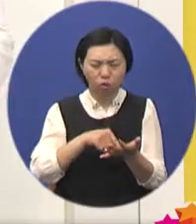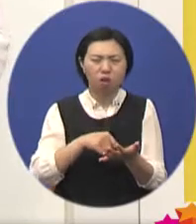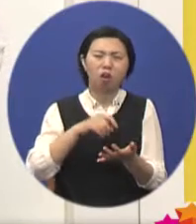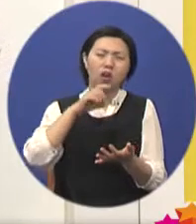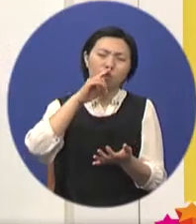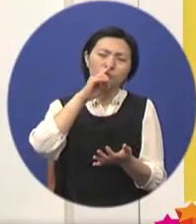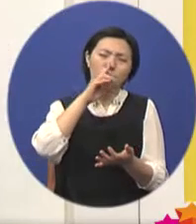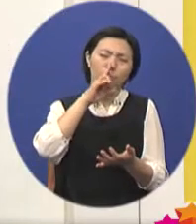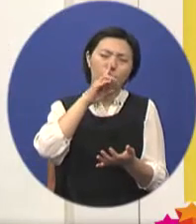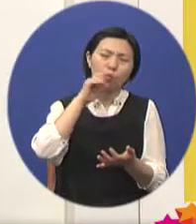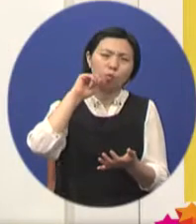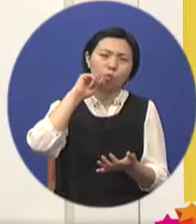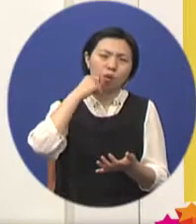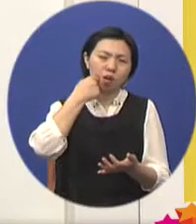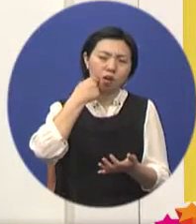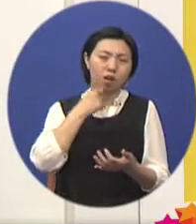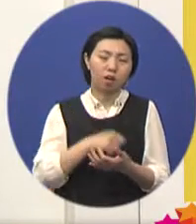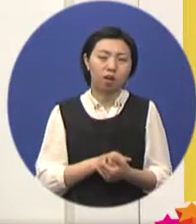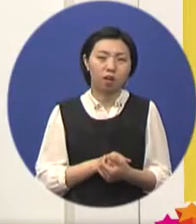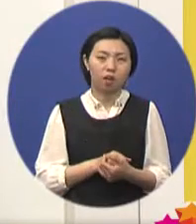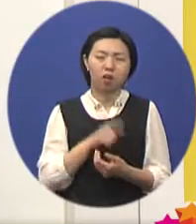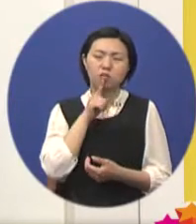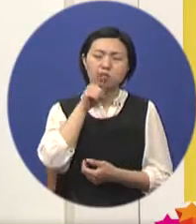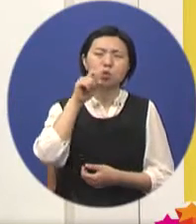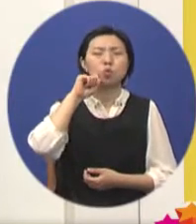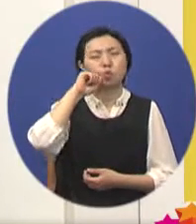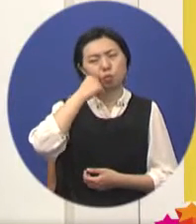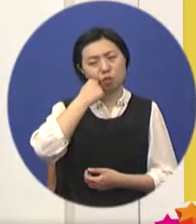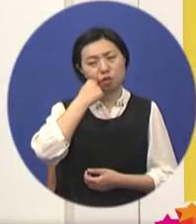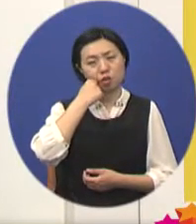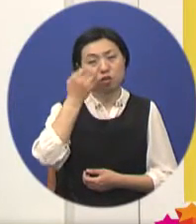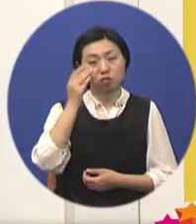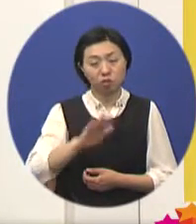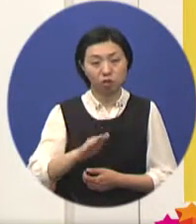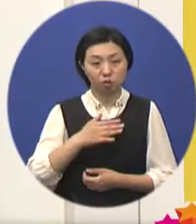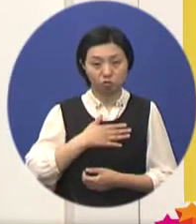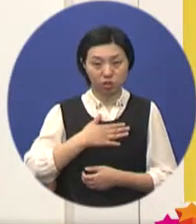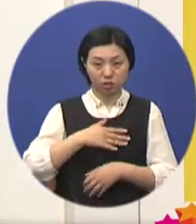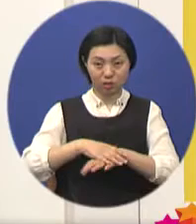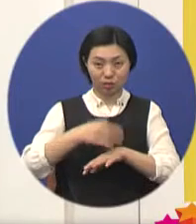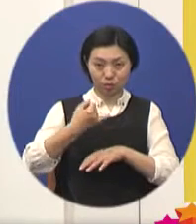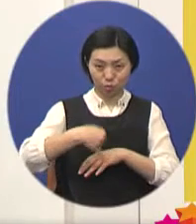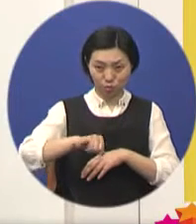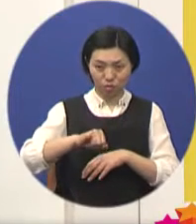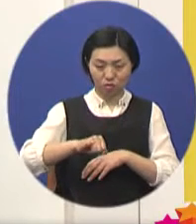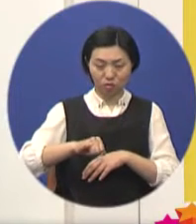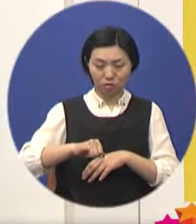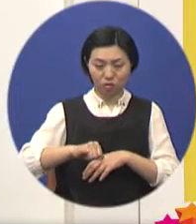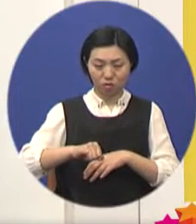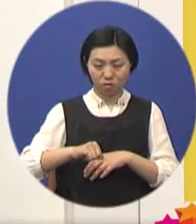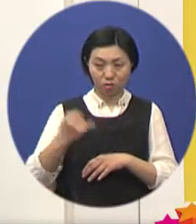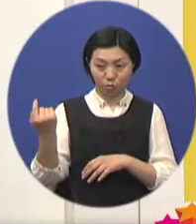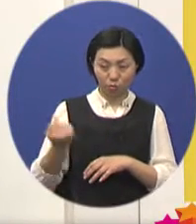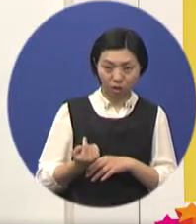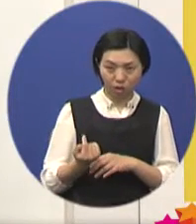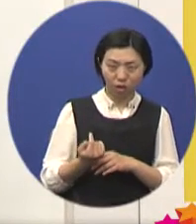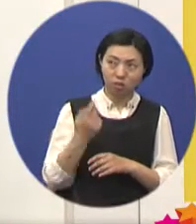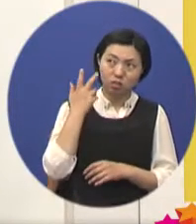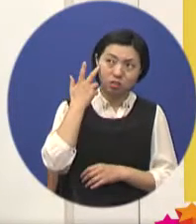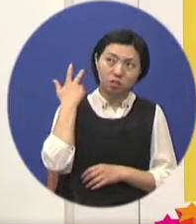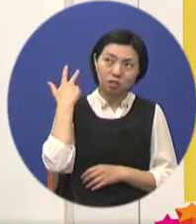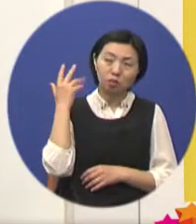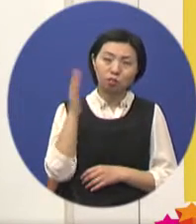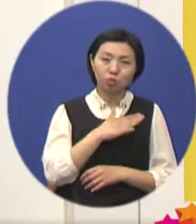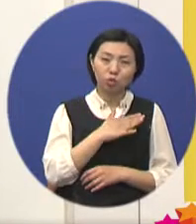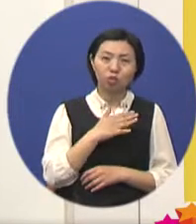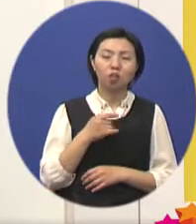네. 어렵죠. 예, 이게 안 되더라고요. 그런데는 네. 우리 손녀가 네. 와가지고 지난주부터 우리